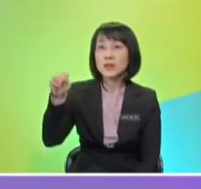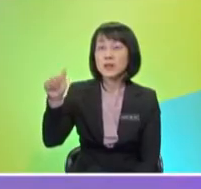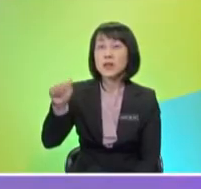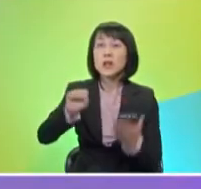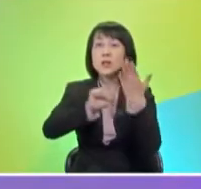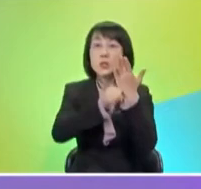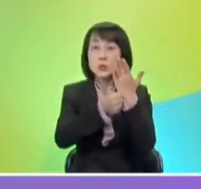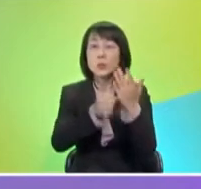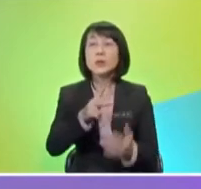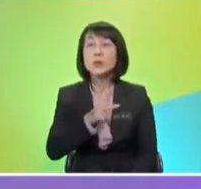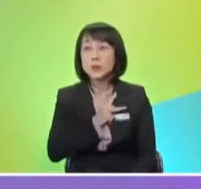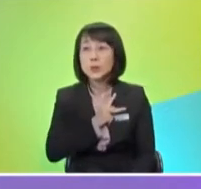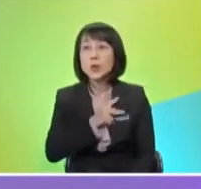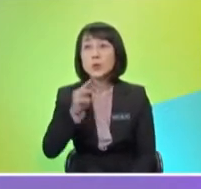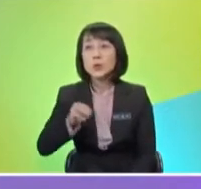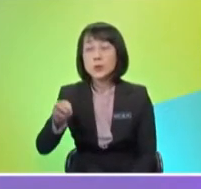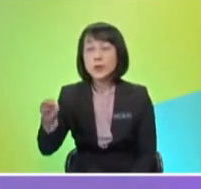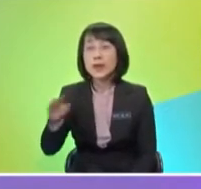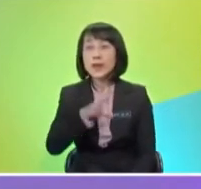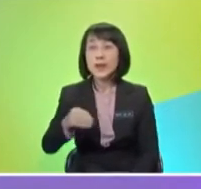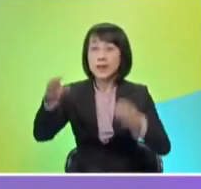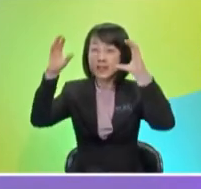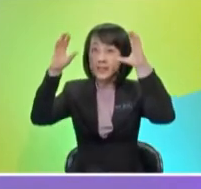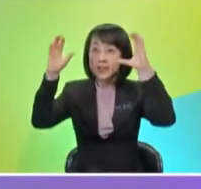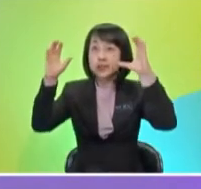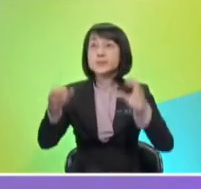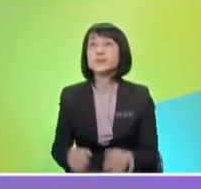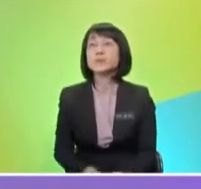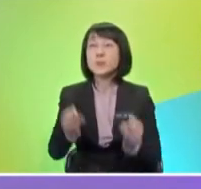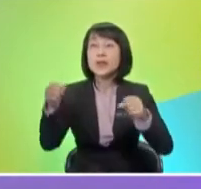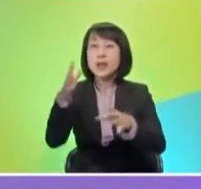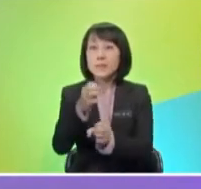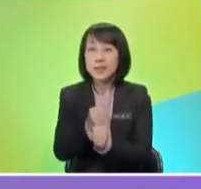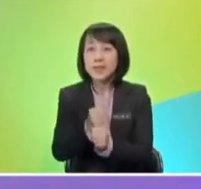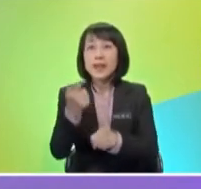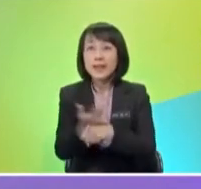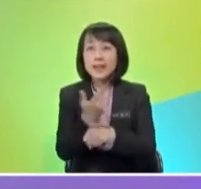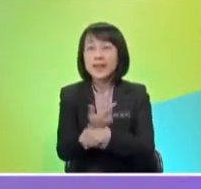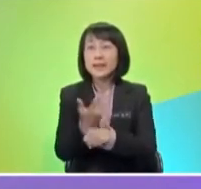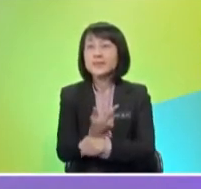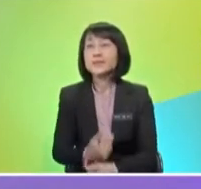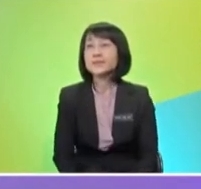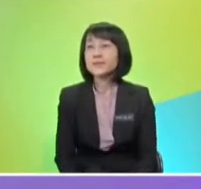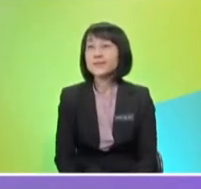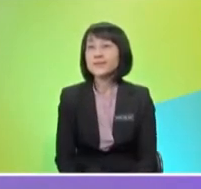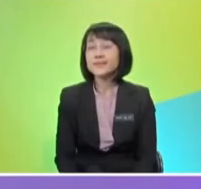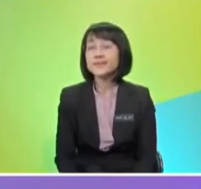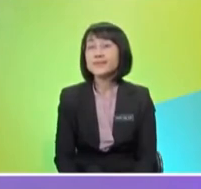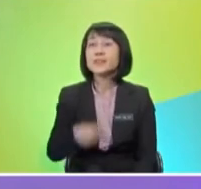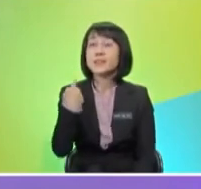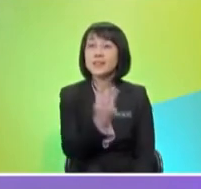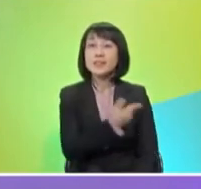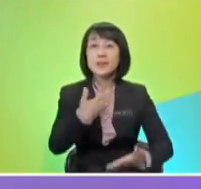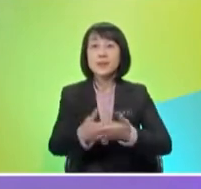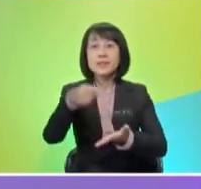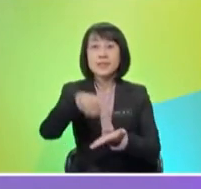dan juga di Google jangan lupa buat latihan pengukuhan dan kuasa isep sepenuhnya dalam operasi asas tola Oke baik juga kita sampai